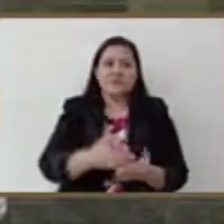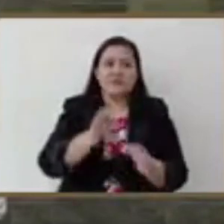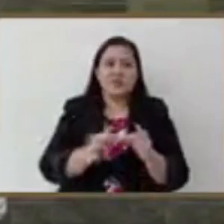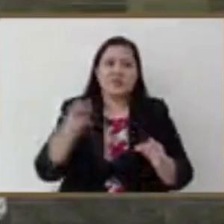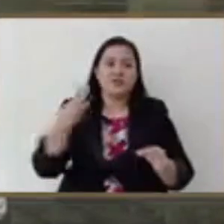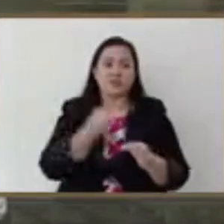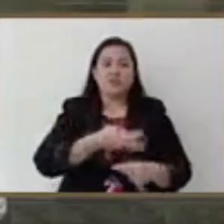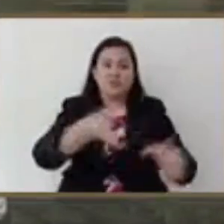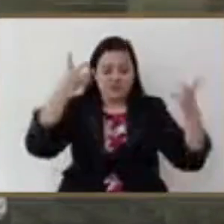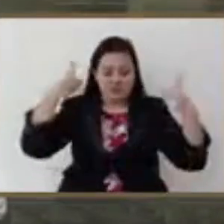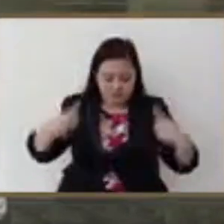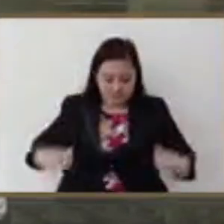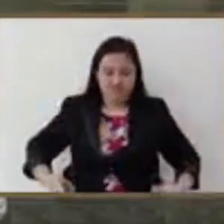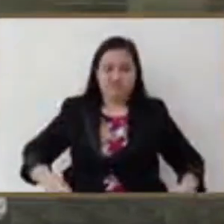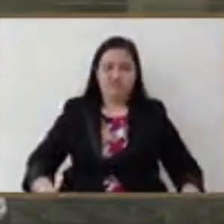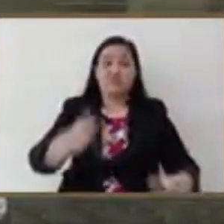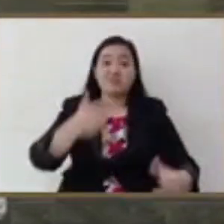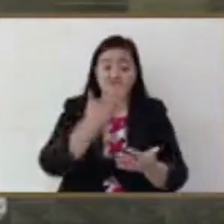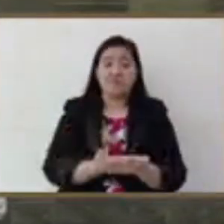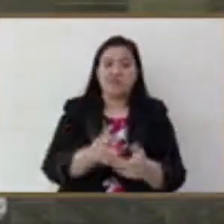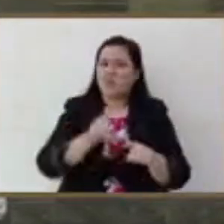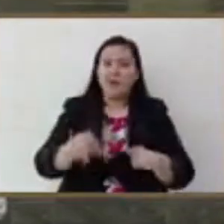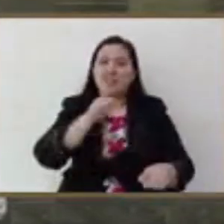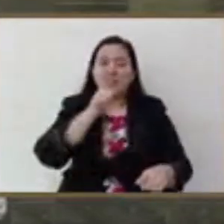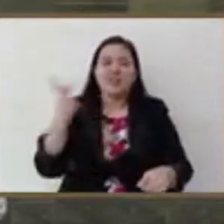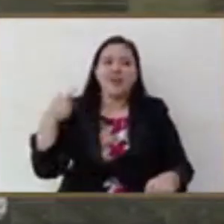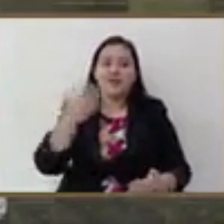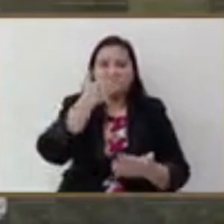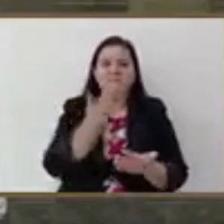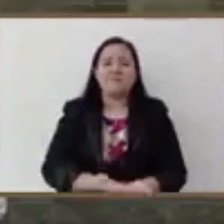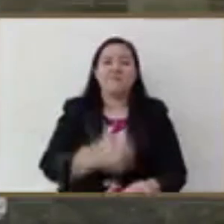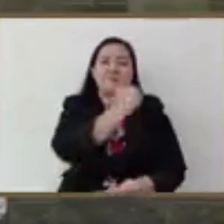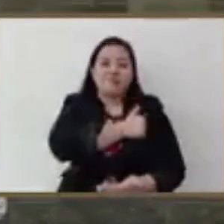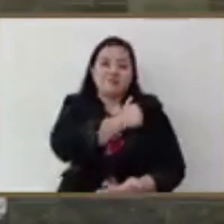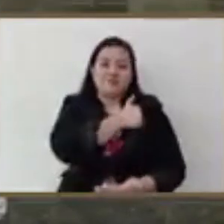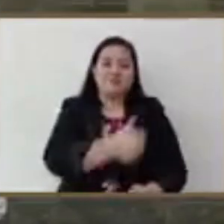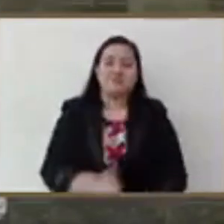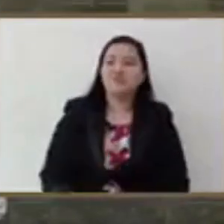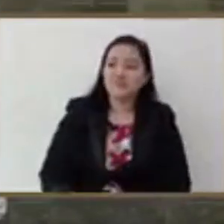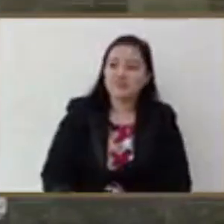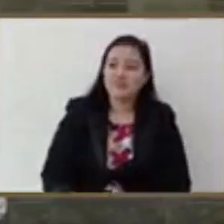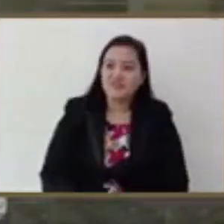Kapag in-introduce tayo, na para tayong in-introduce bago magsalita, ang ating kagalang-galang.